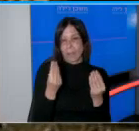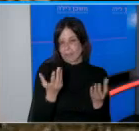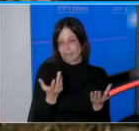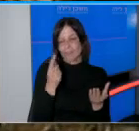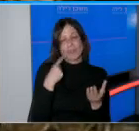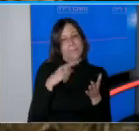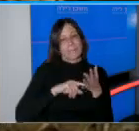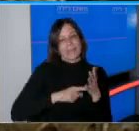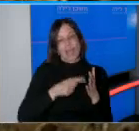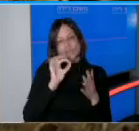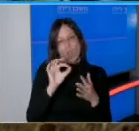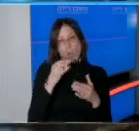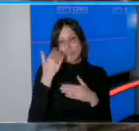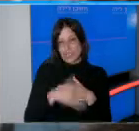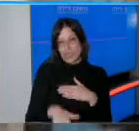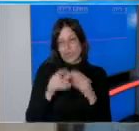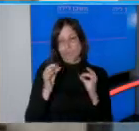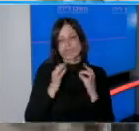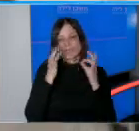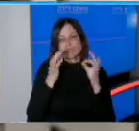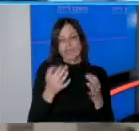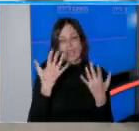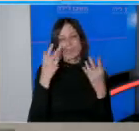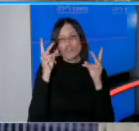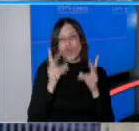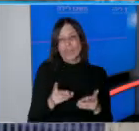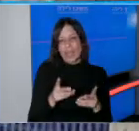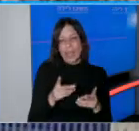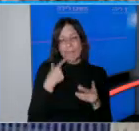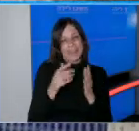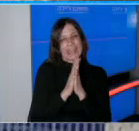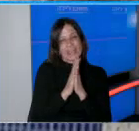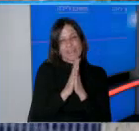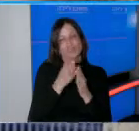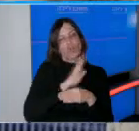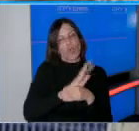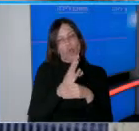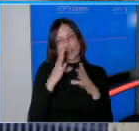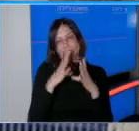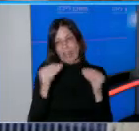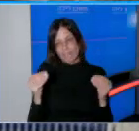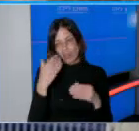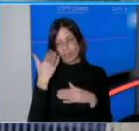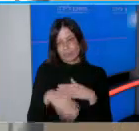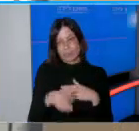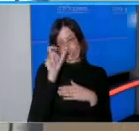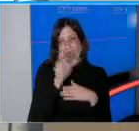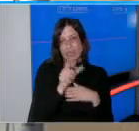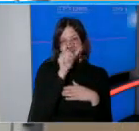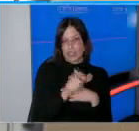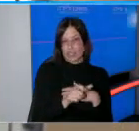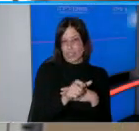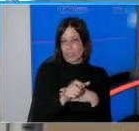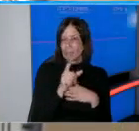והמטרה שלו בסופו של דבר זה לדחות את זה כמה שיותר, בתקווה שהקורונה תעבור, האנשים הממושכנים